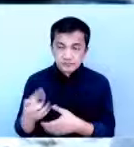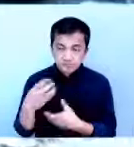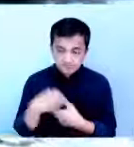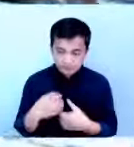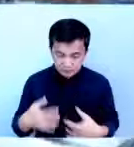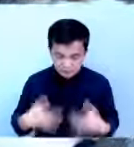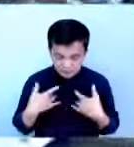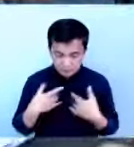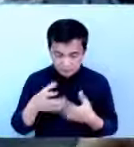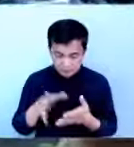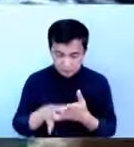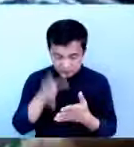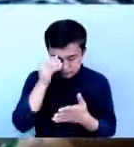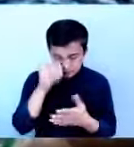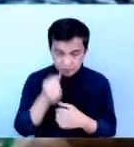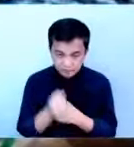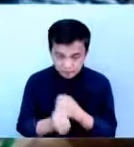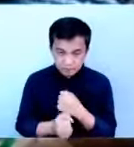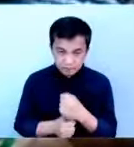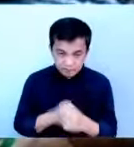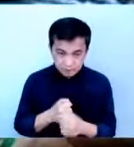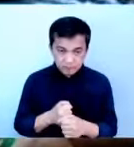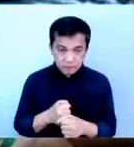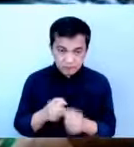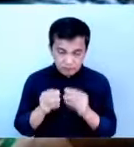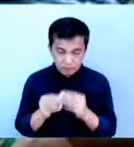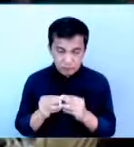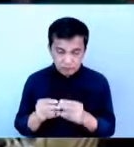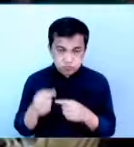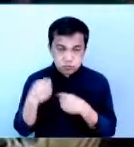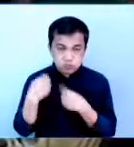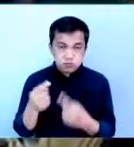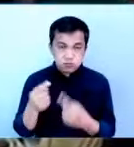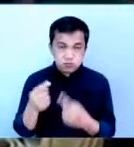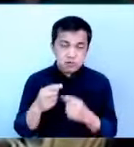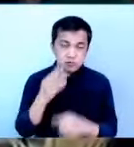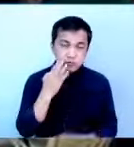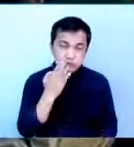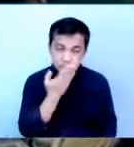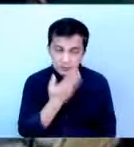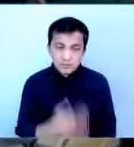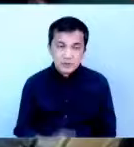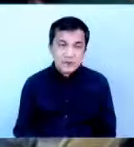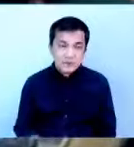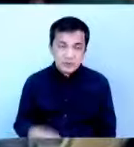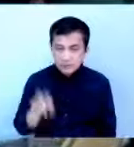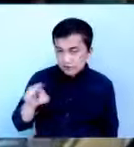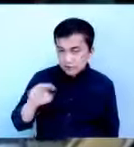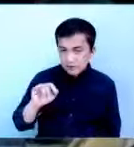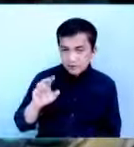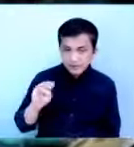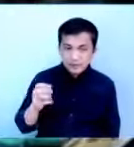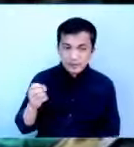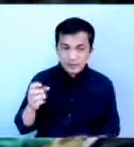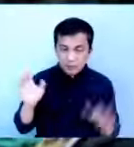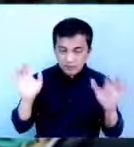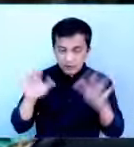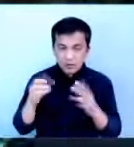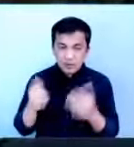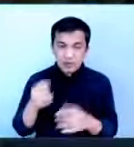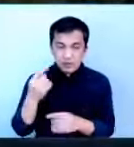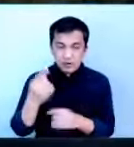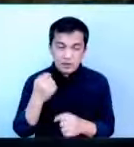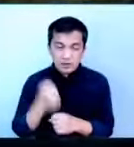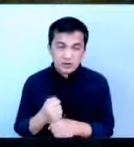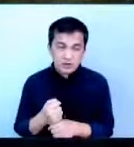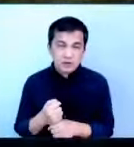natutunang aral at sakripiso ng Muslim sa nakalipas na Ramadan. Pansin din ng imam na mas marami ang dumalo ngayong taon kung